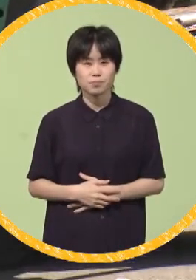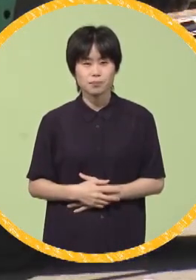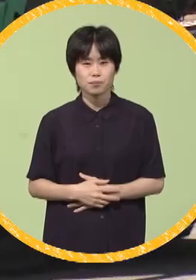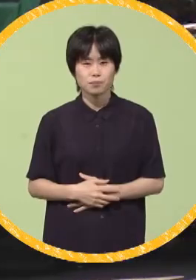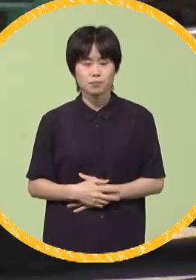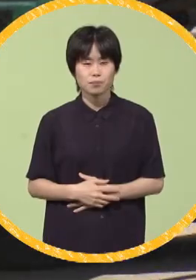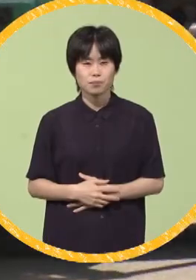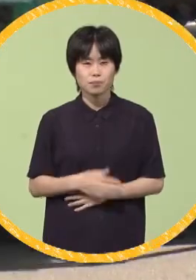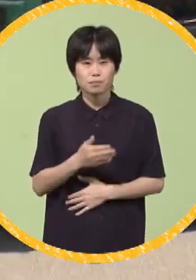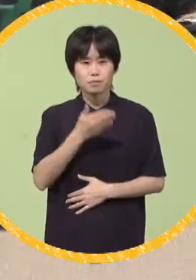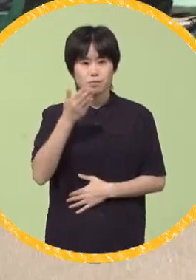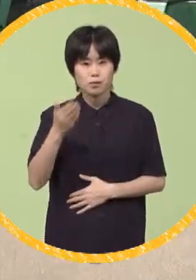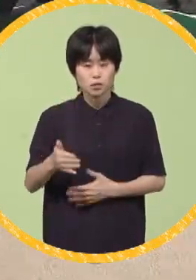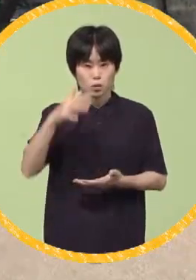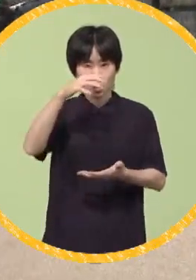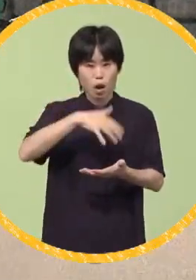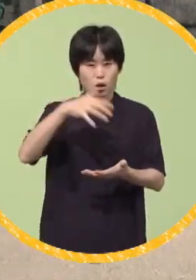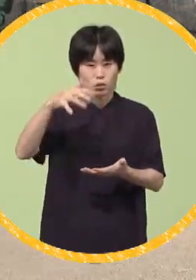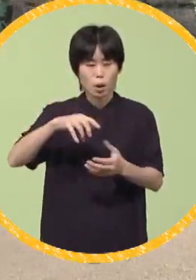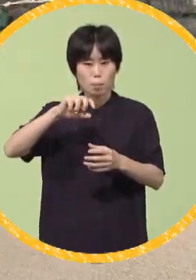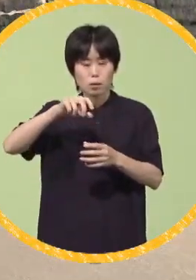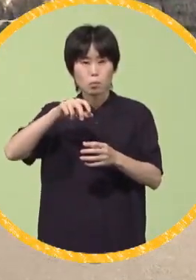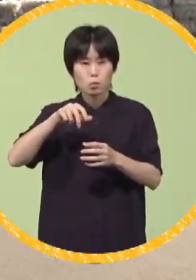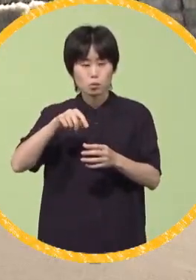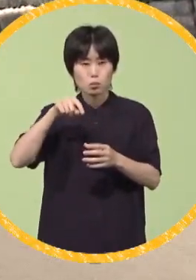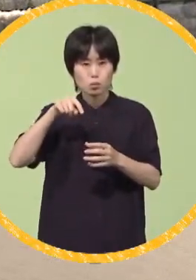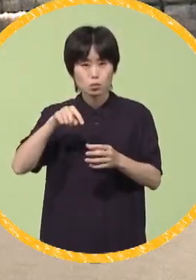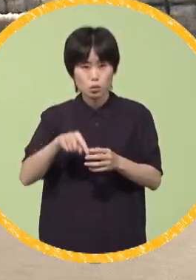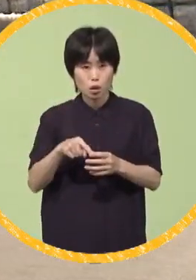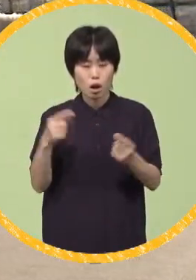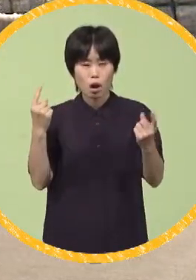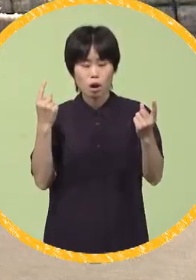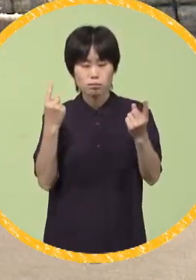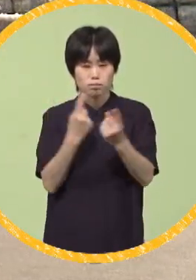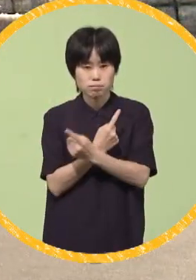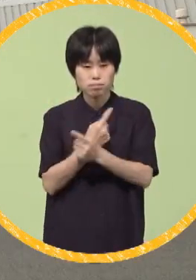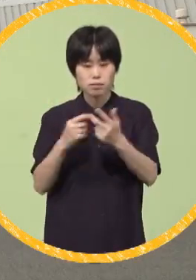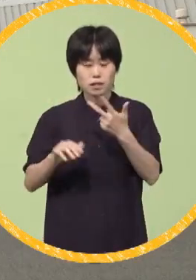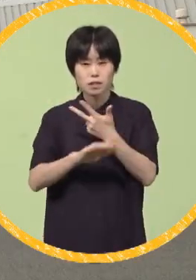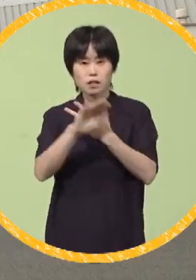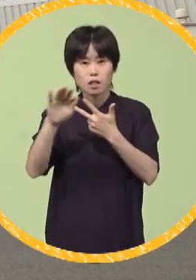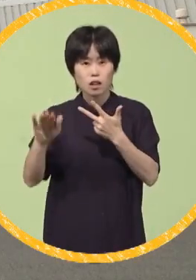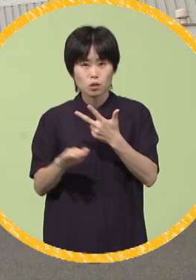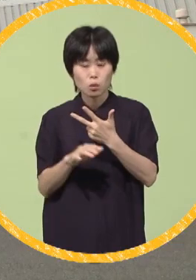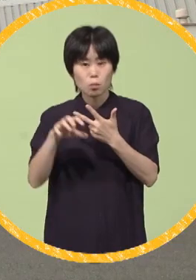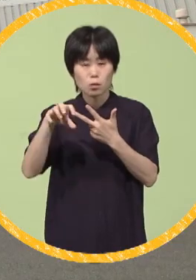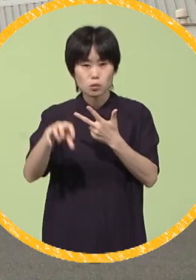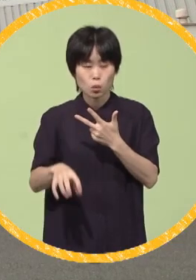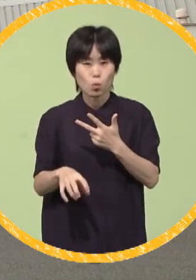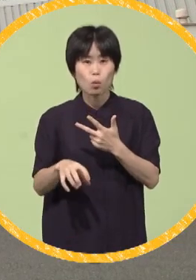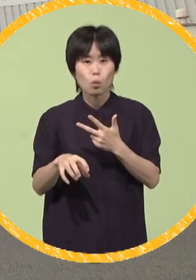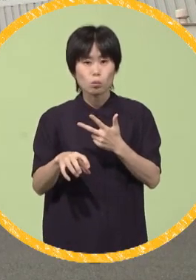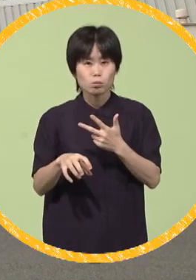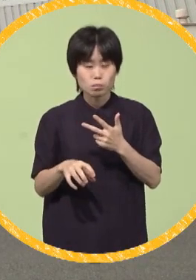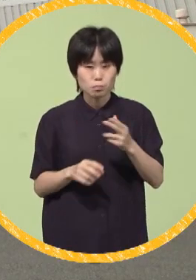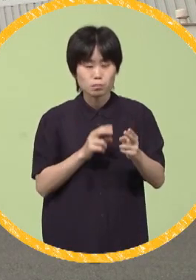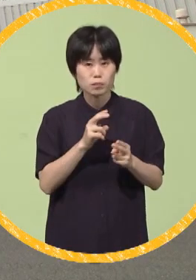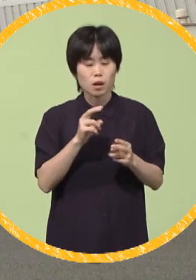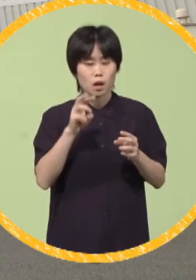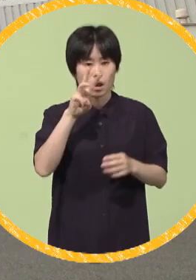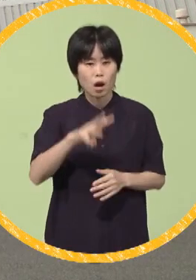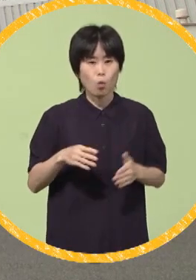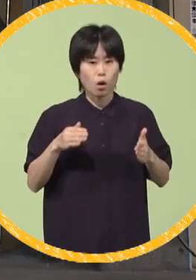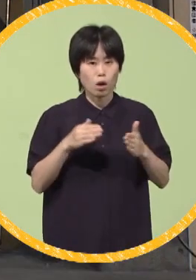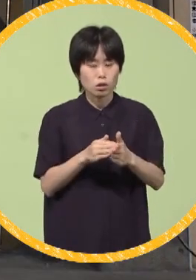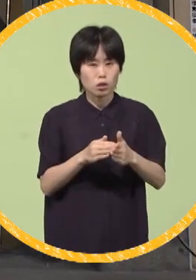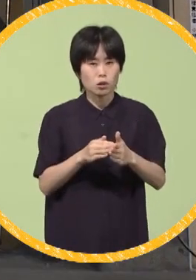さあ続いては、回収されたペットボトルがどのように再資源化されるのか、はい、川崎市にある川崎ペットボトルリサイクル工場でリサイク